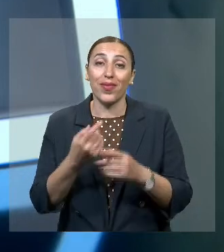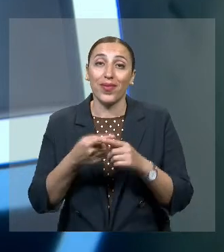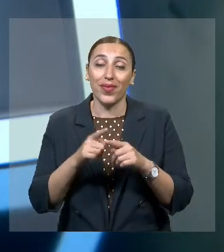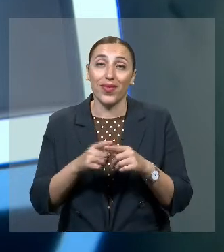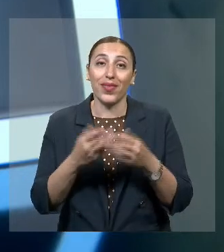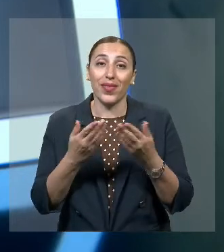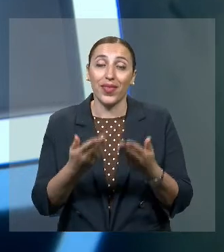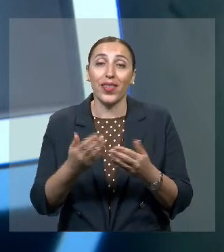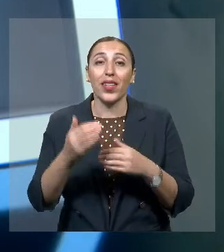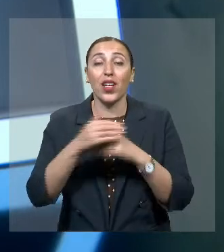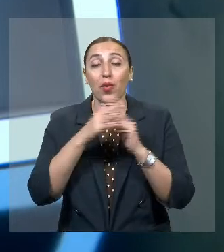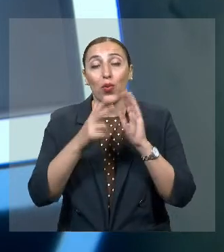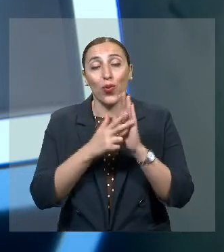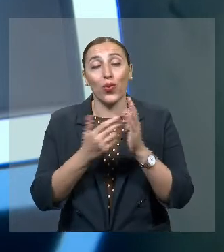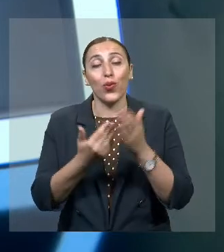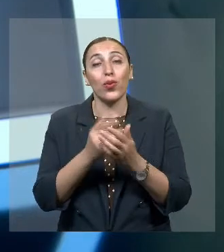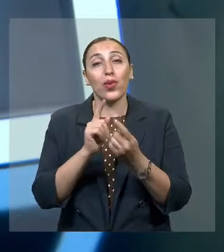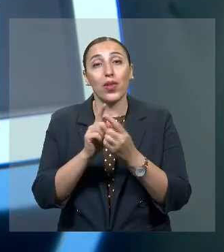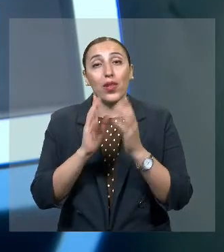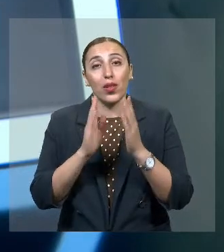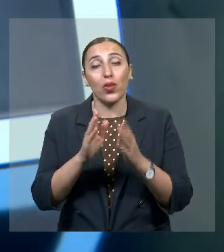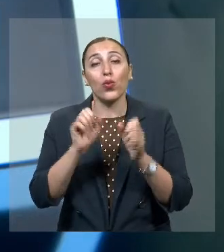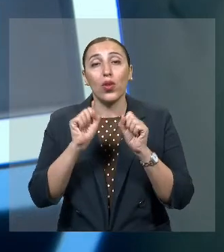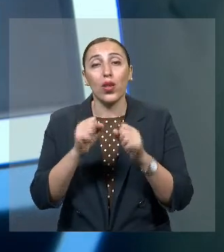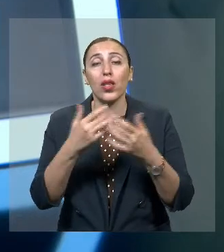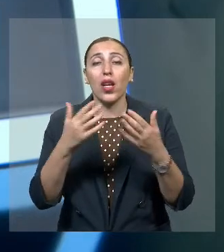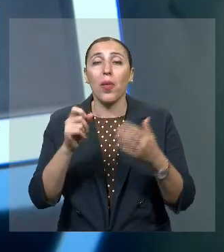Այսքան է, լրատվությամբ կհանդիպենք ժամը 20-ին,